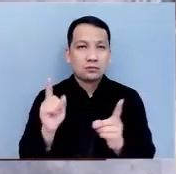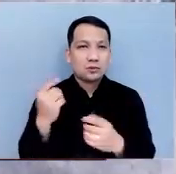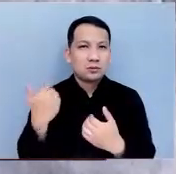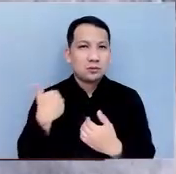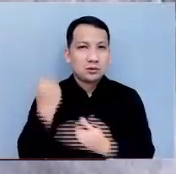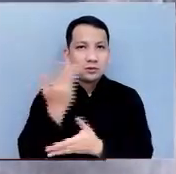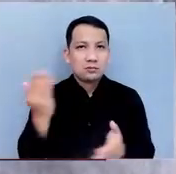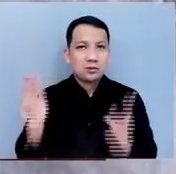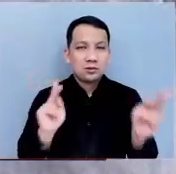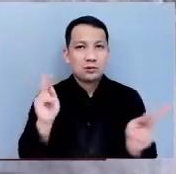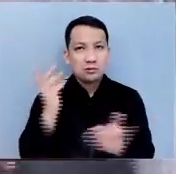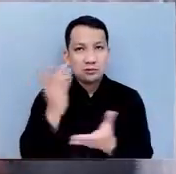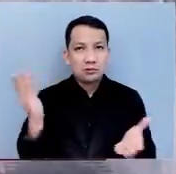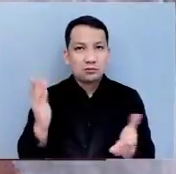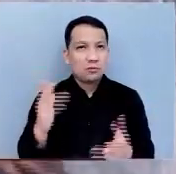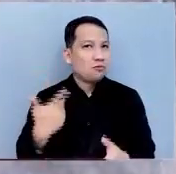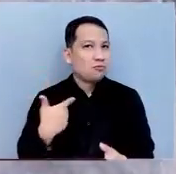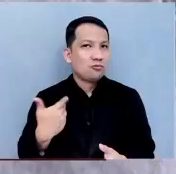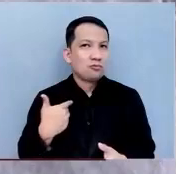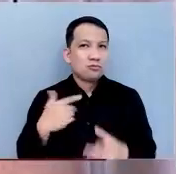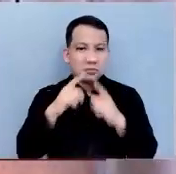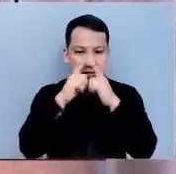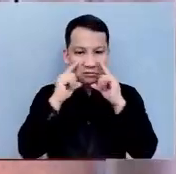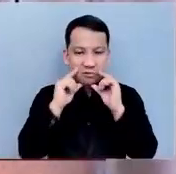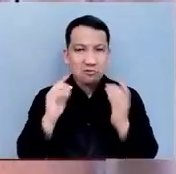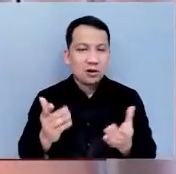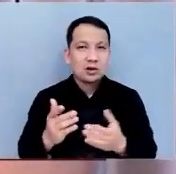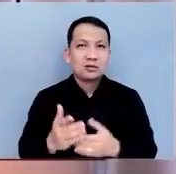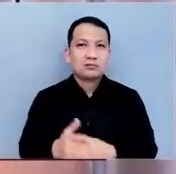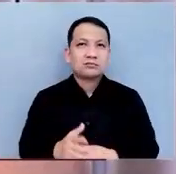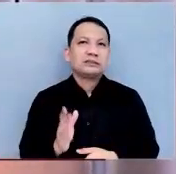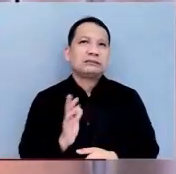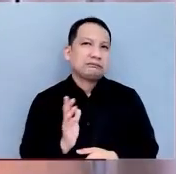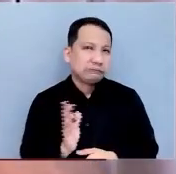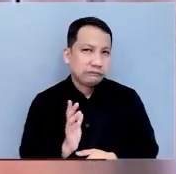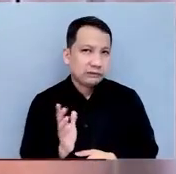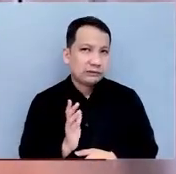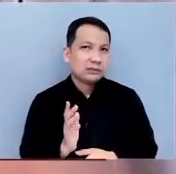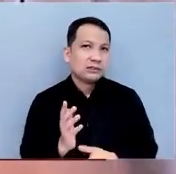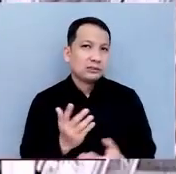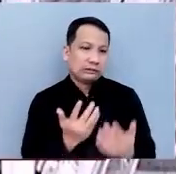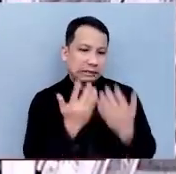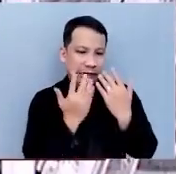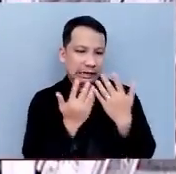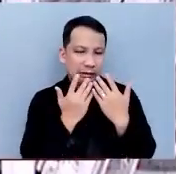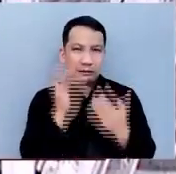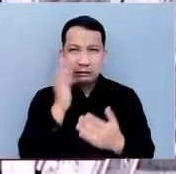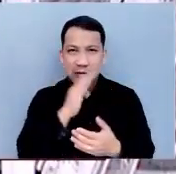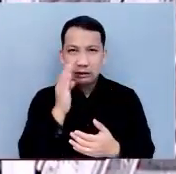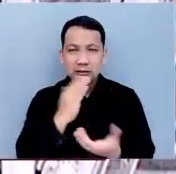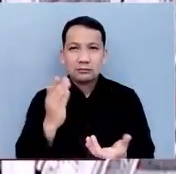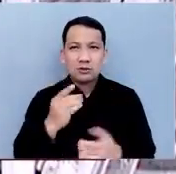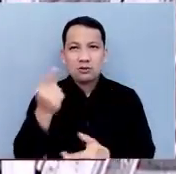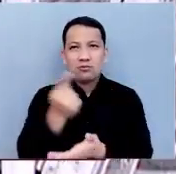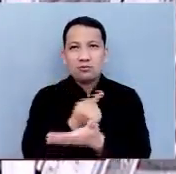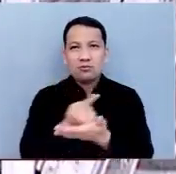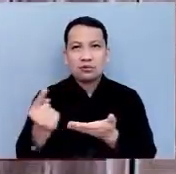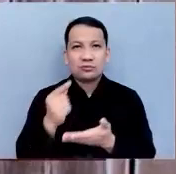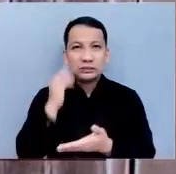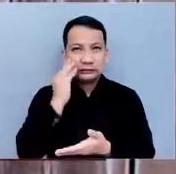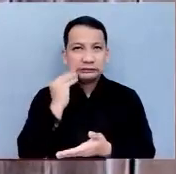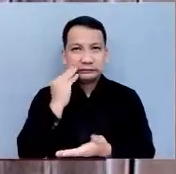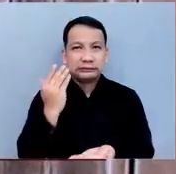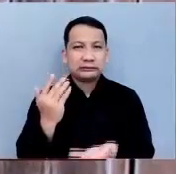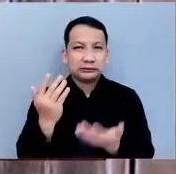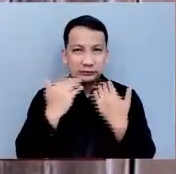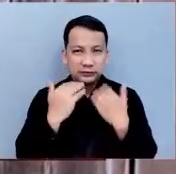mga residente walang suot na face mask. Sanay na raw sila sa masangsang na usok na halos isang linggo na nilang nararanasan.